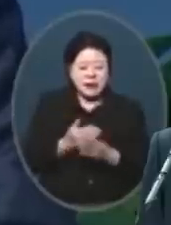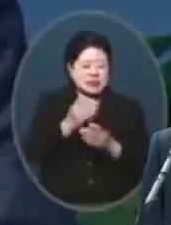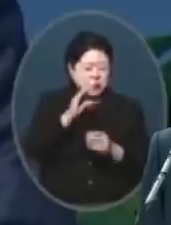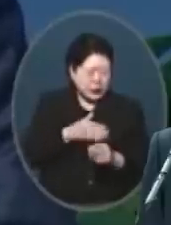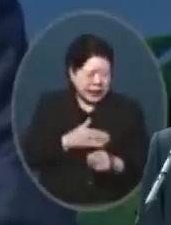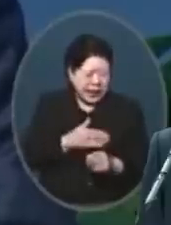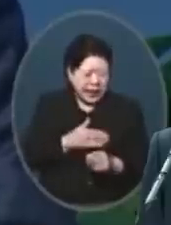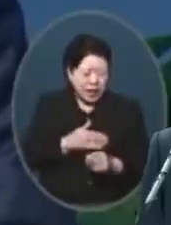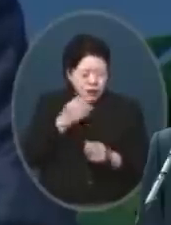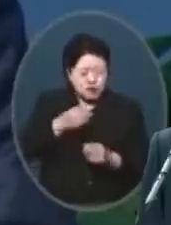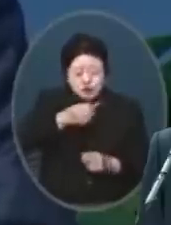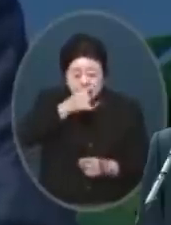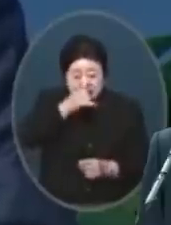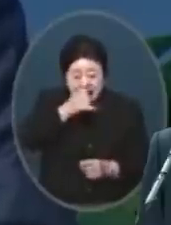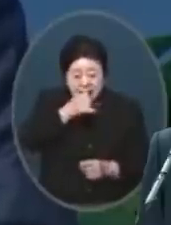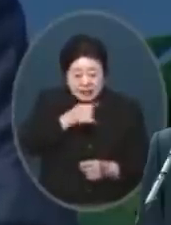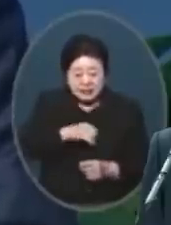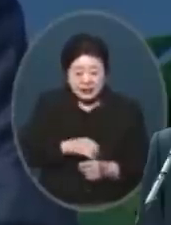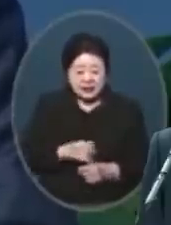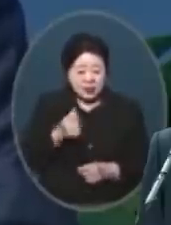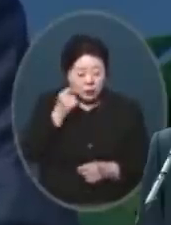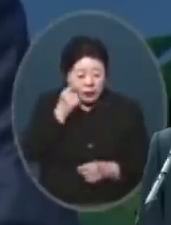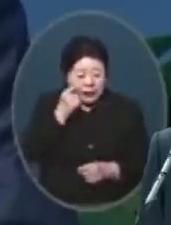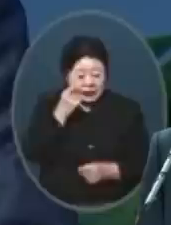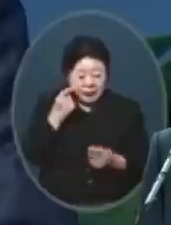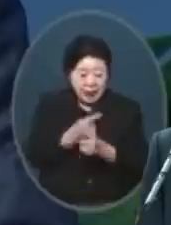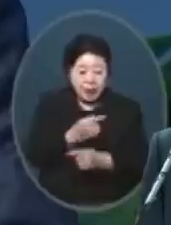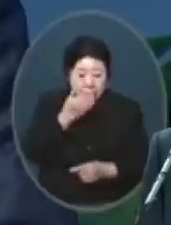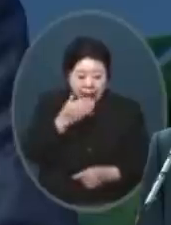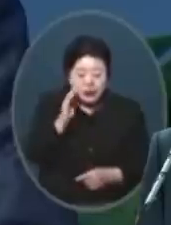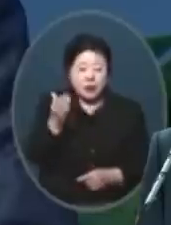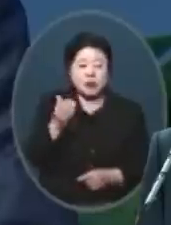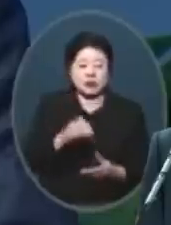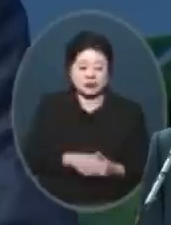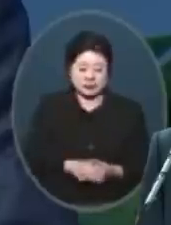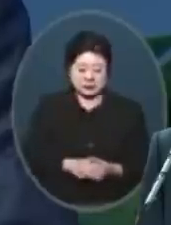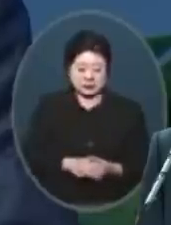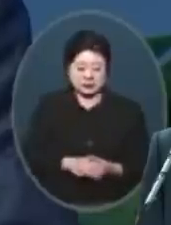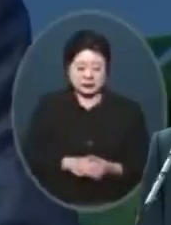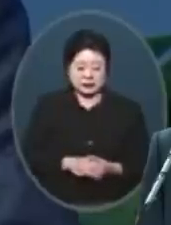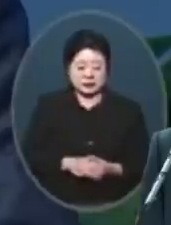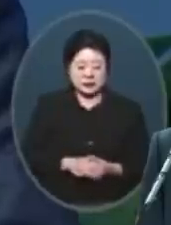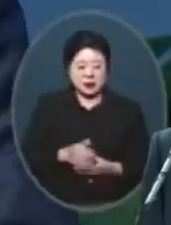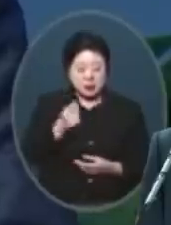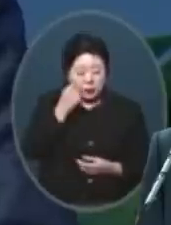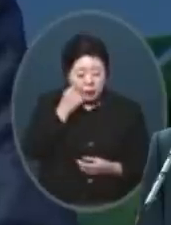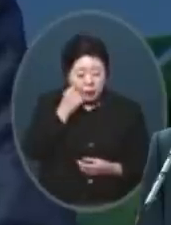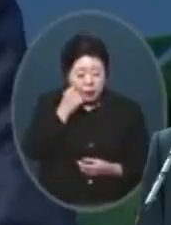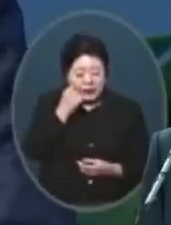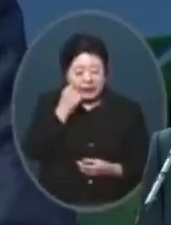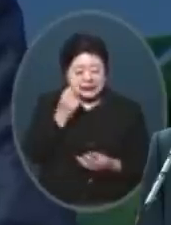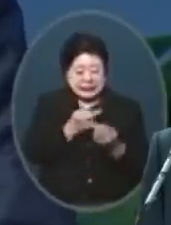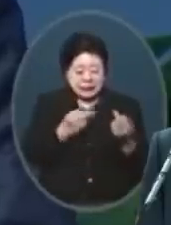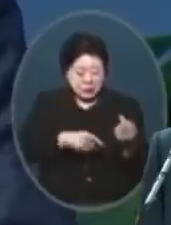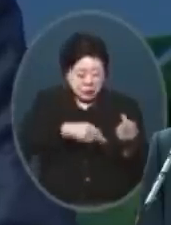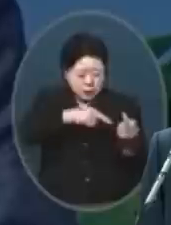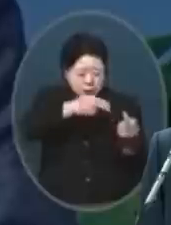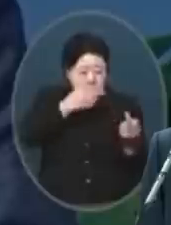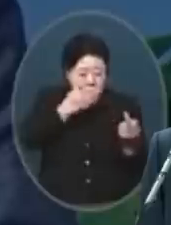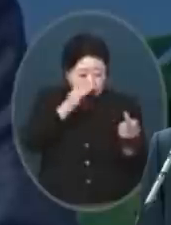있어야 불가능의 강을 건너고 불가능의 산을 오르게 되는 것입니다.